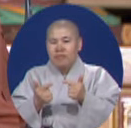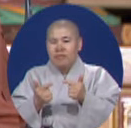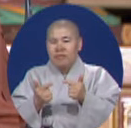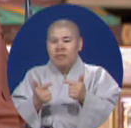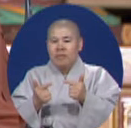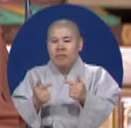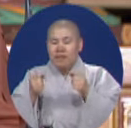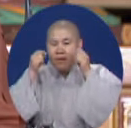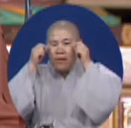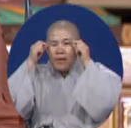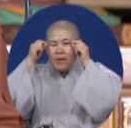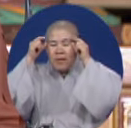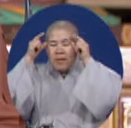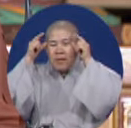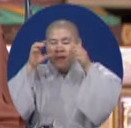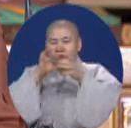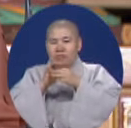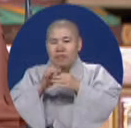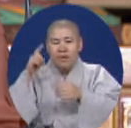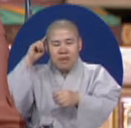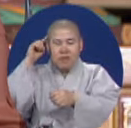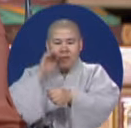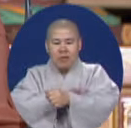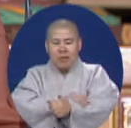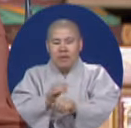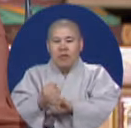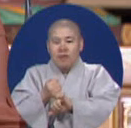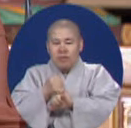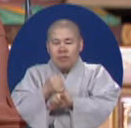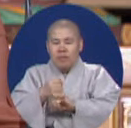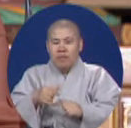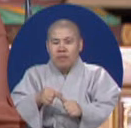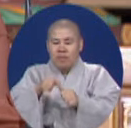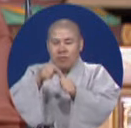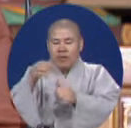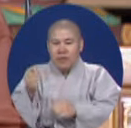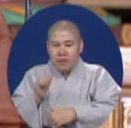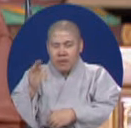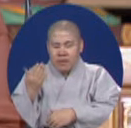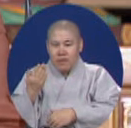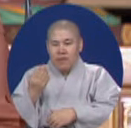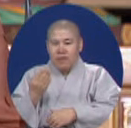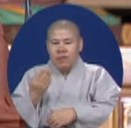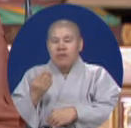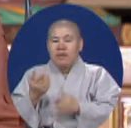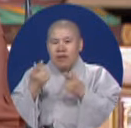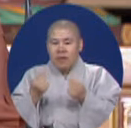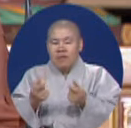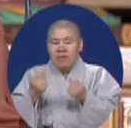깨달음의 지혜를 내가 꼭 구해야 되겠다. 이게 보리심이에요, 이게요.